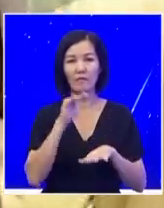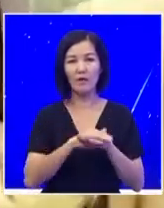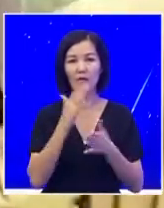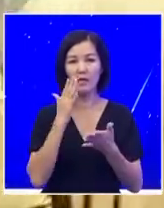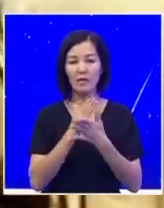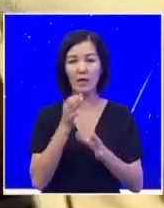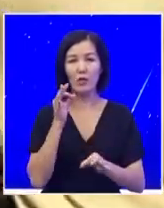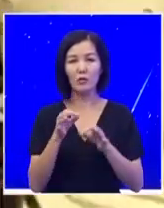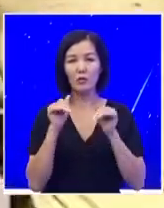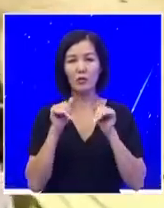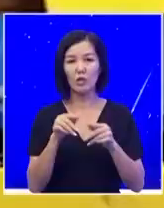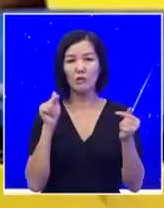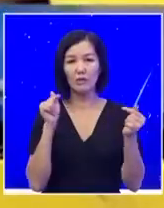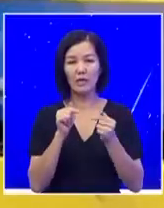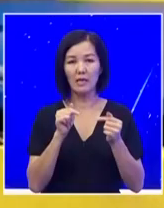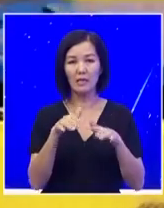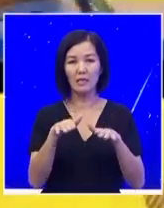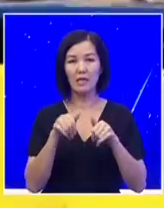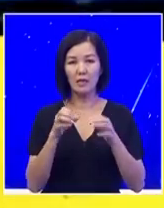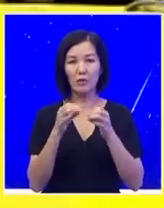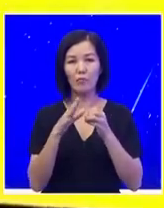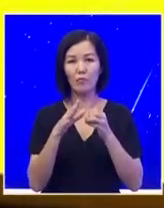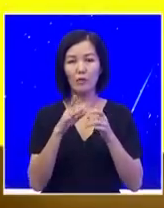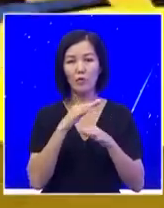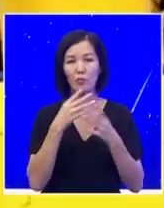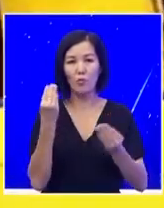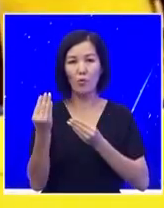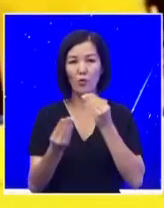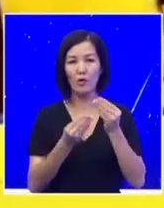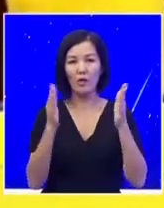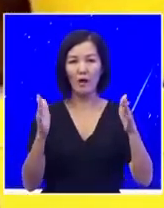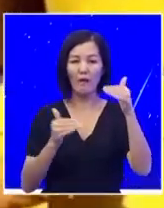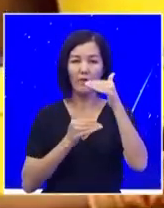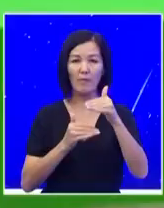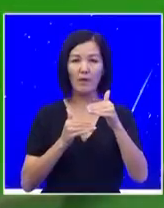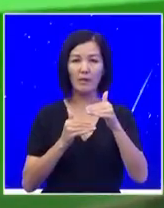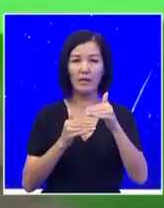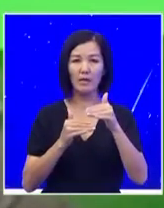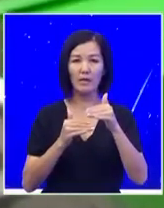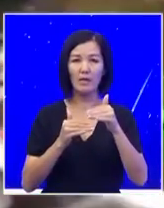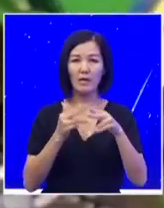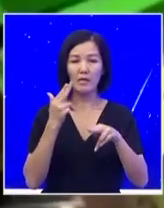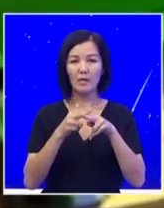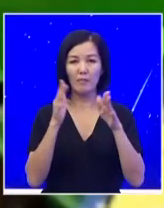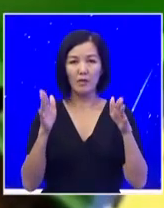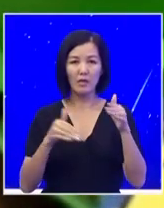анықтаған. Сот шешіміне сәйкес тәркіленген 15 танадан астам ойын автоматы мен терминал жойылды.